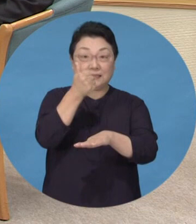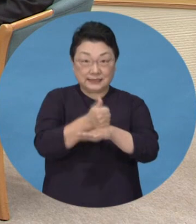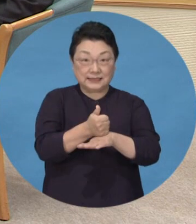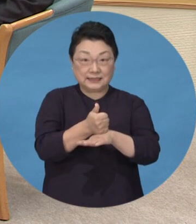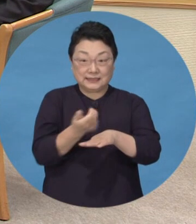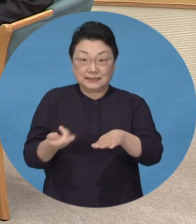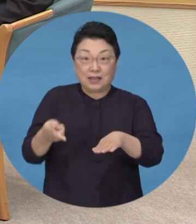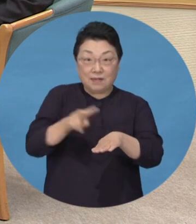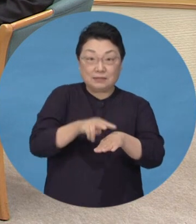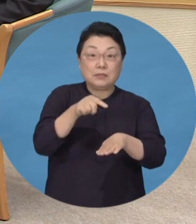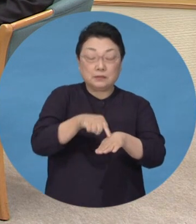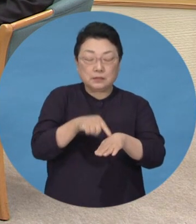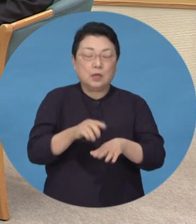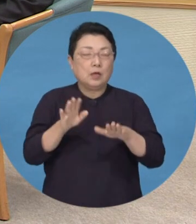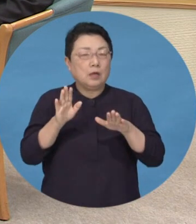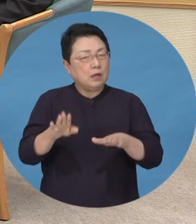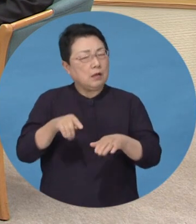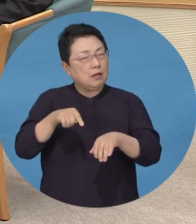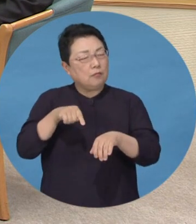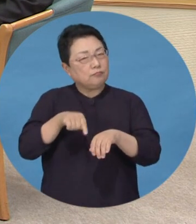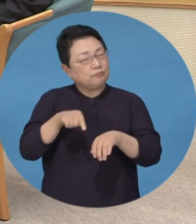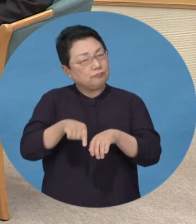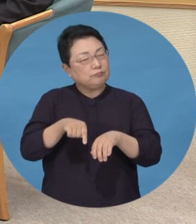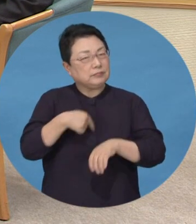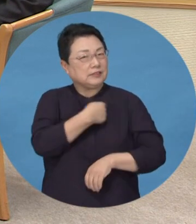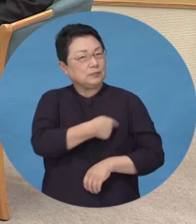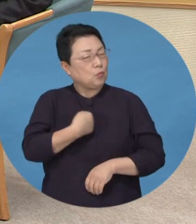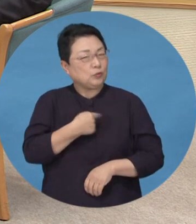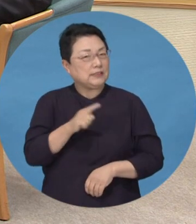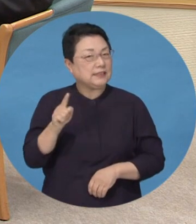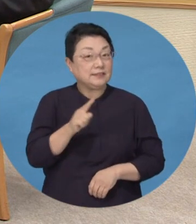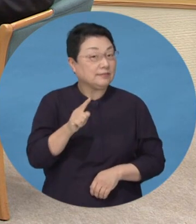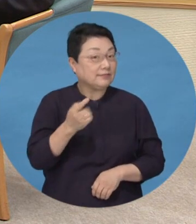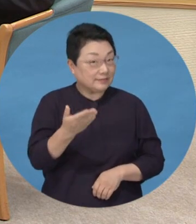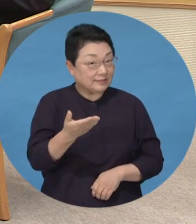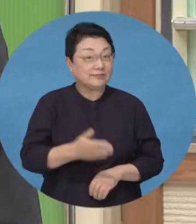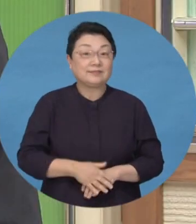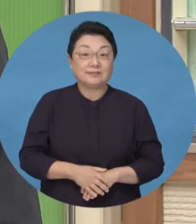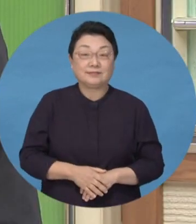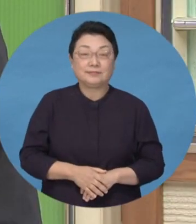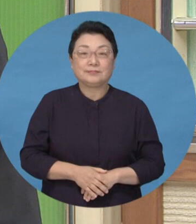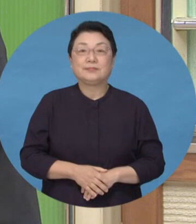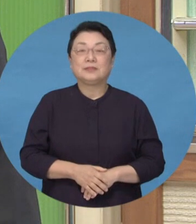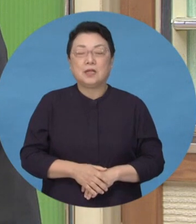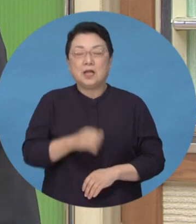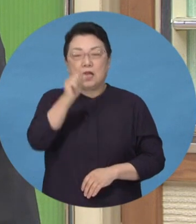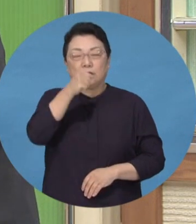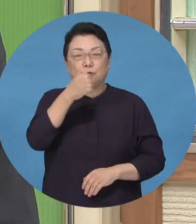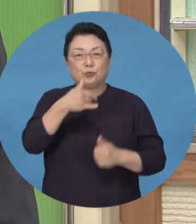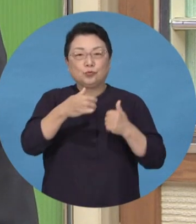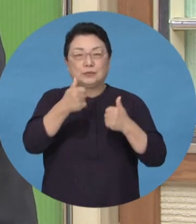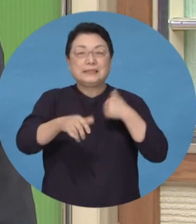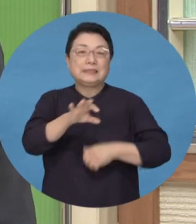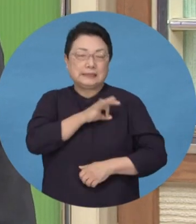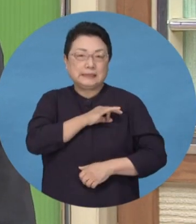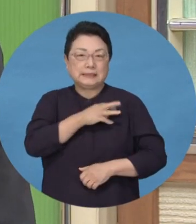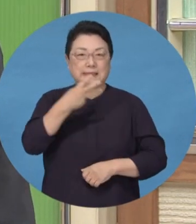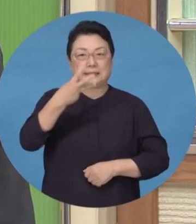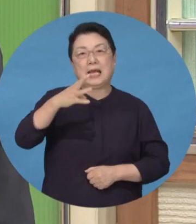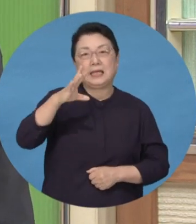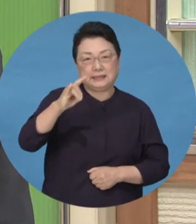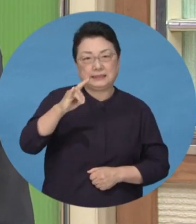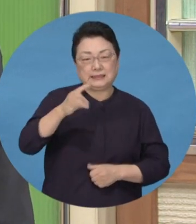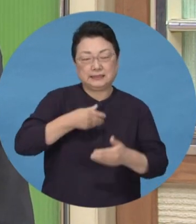ですがあのそこにはどんなその思いがあったから衆議院3期やったんですけれども